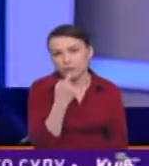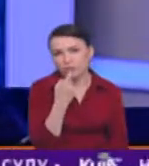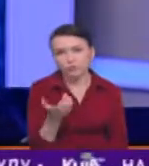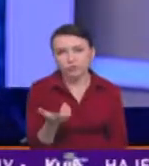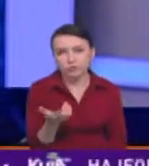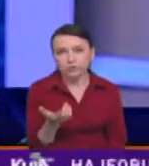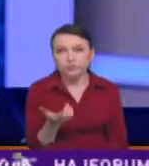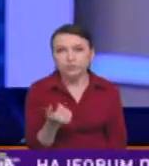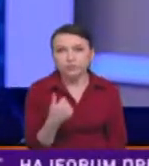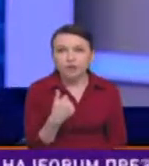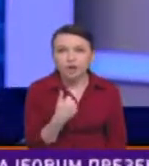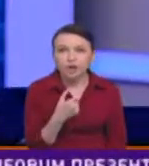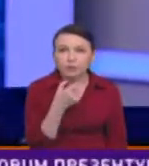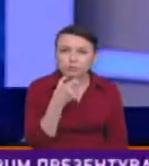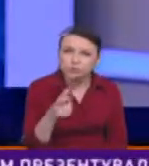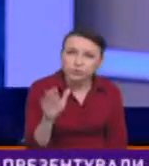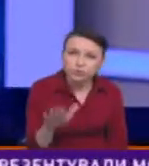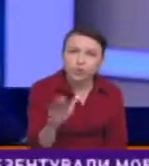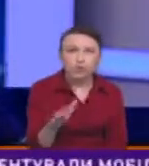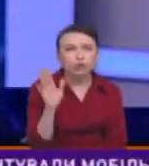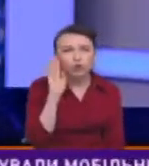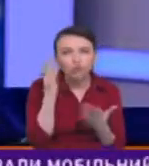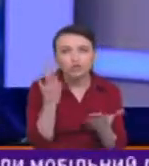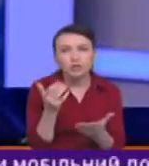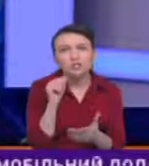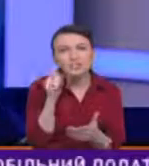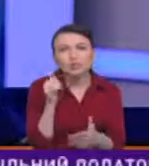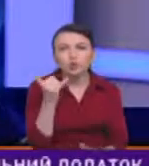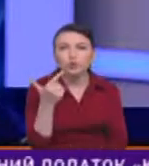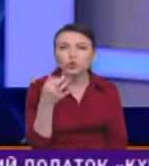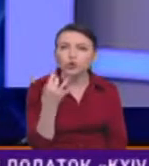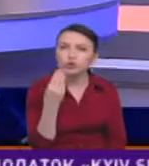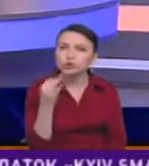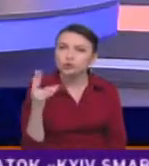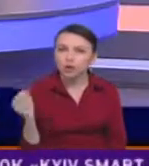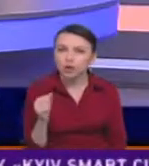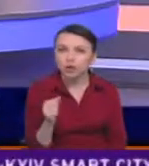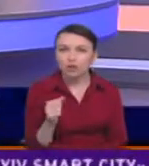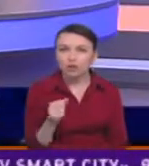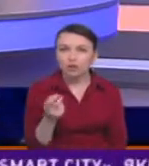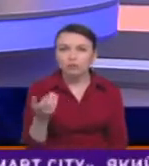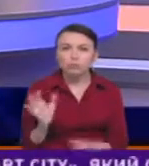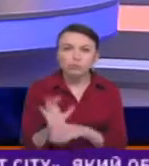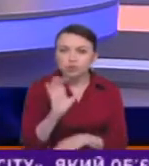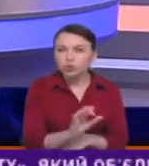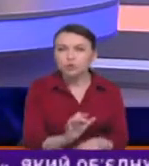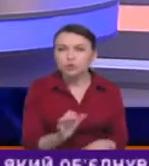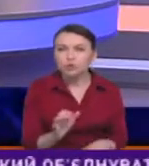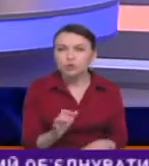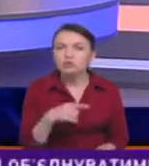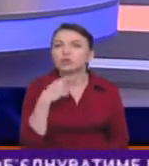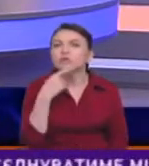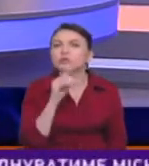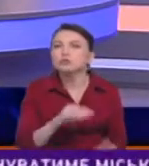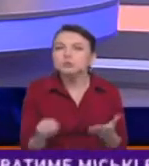скоротко. Я ж тоді їм кричав, що хлопці, а якщо до вас завтра угорську мову, а там і діловодство також було, прийшлють, значить, що ви